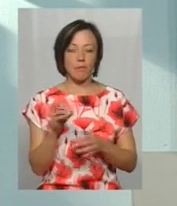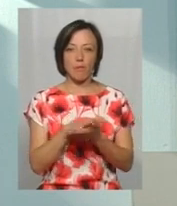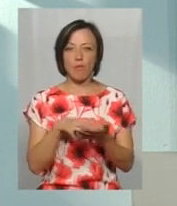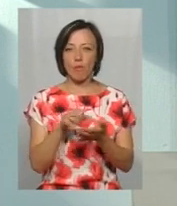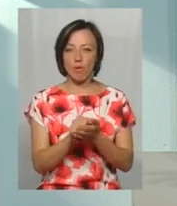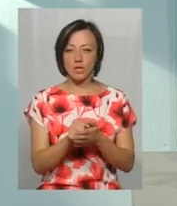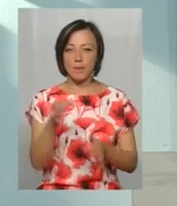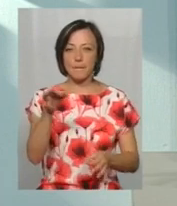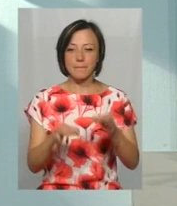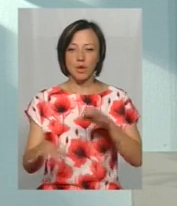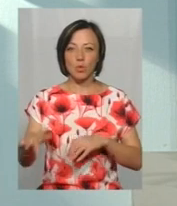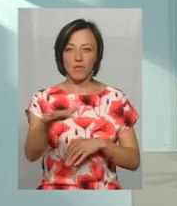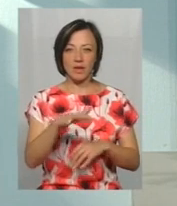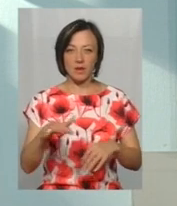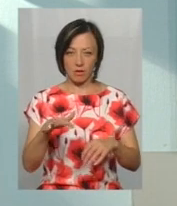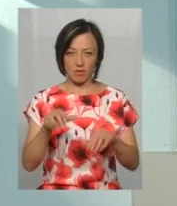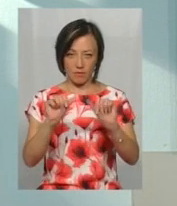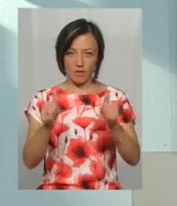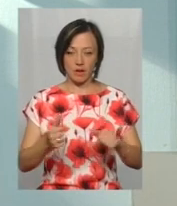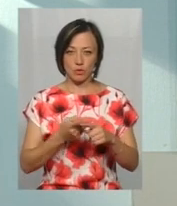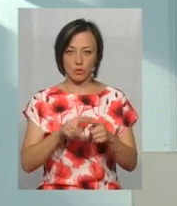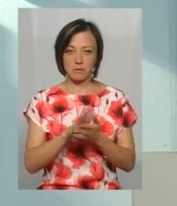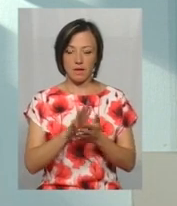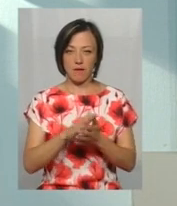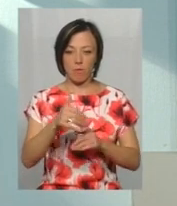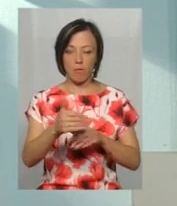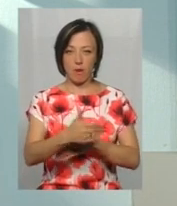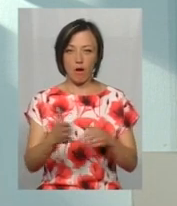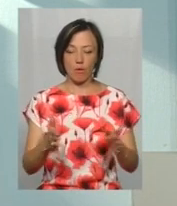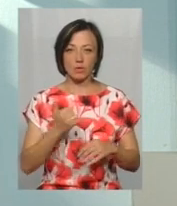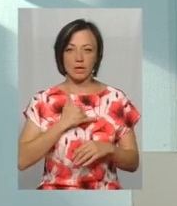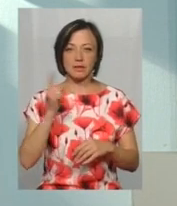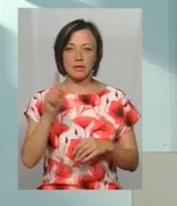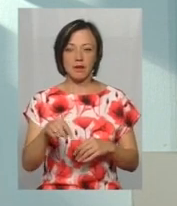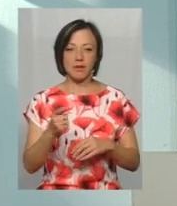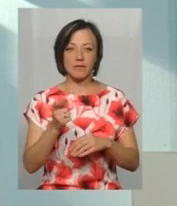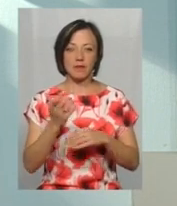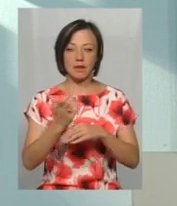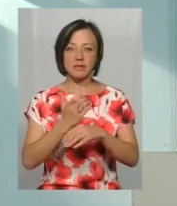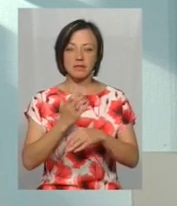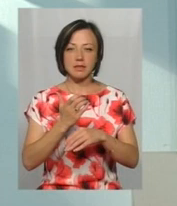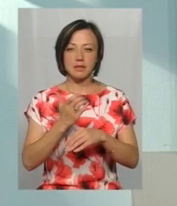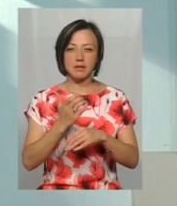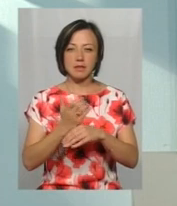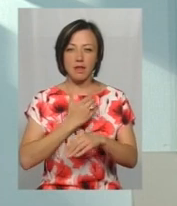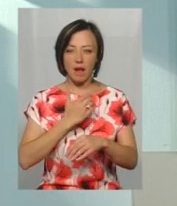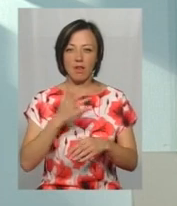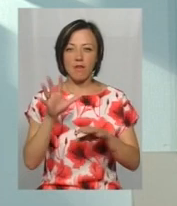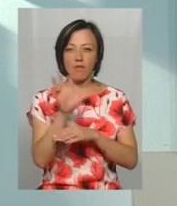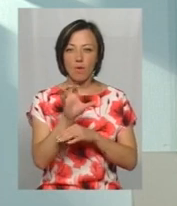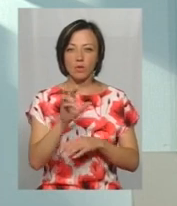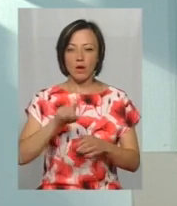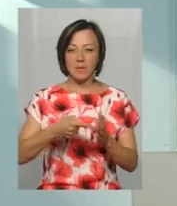портящий довкілля вигляд цього сміттєвого баку. У нас навіть надсилались фотографії, де у Лісабоні